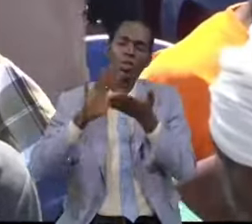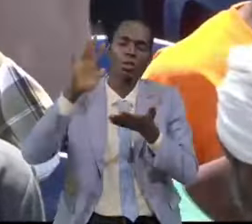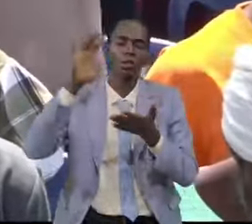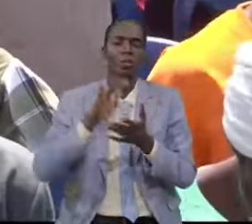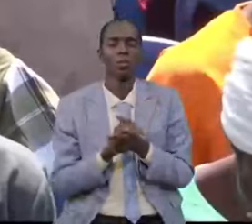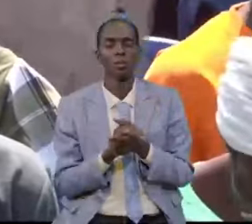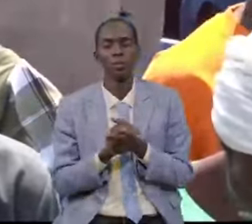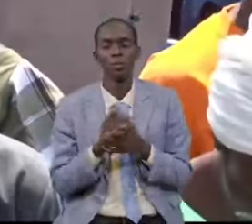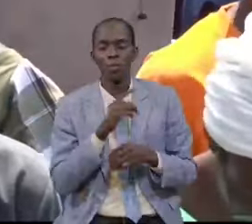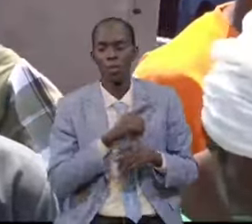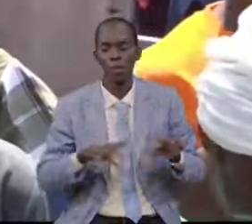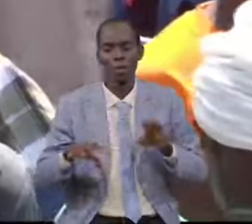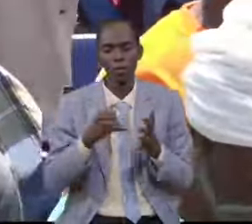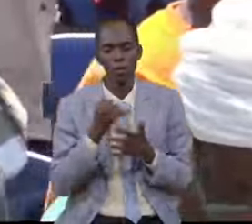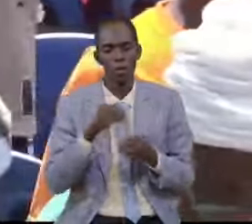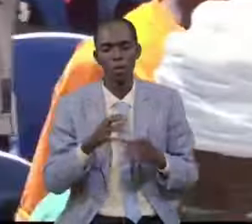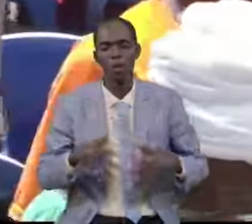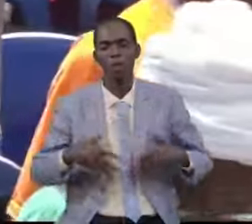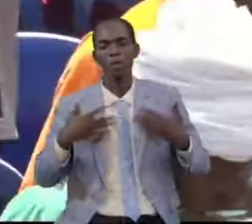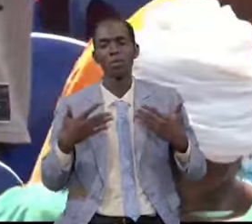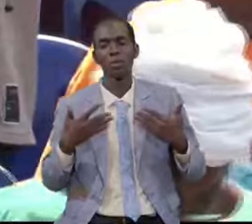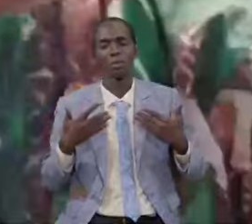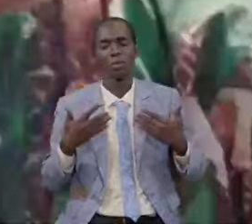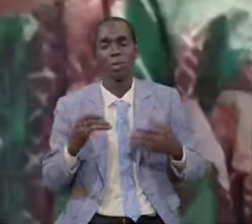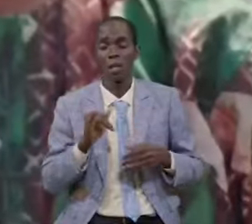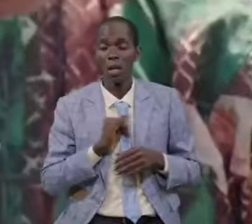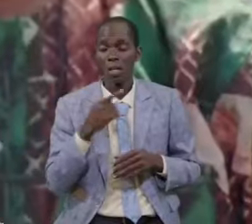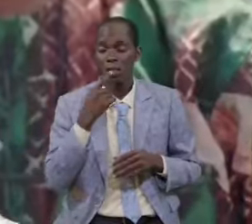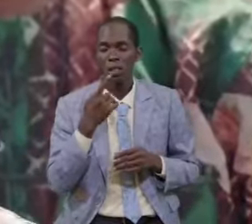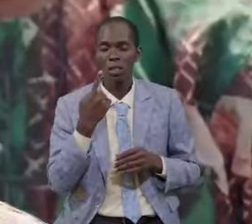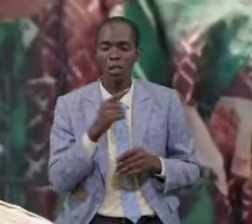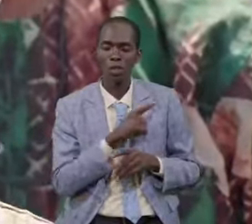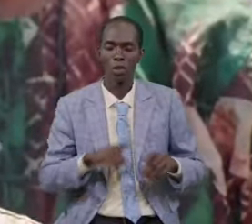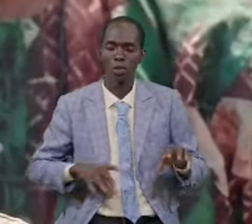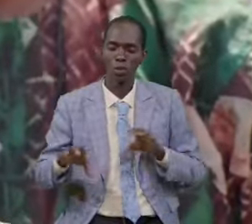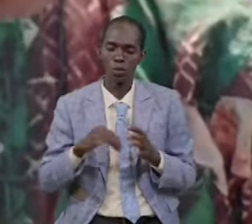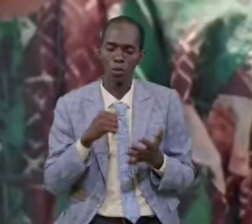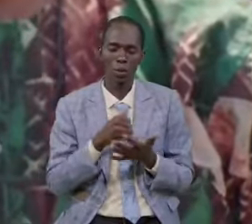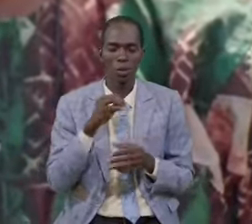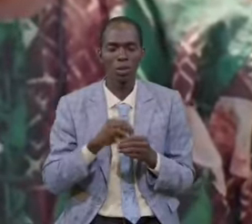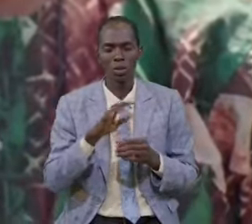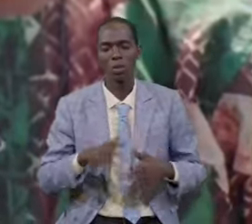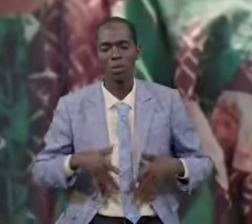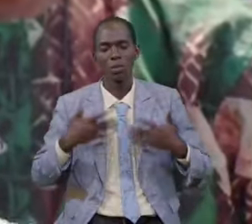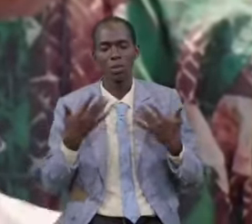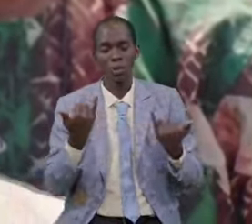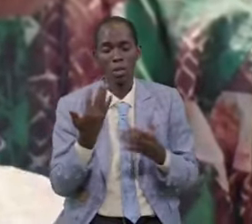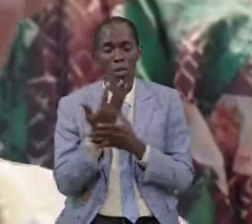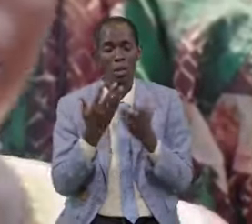Que le Seigneur le confirme dans ta vie. Le Seigneur le confirme dans ta vie. Lève cette